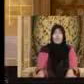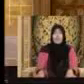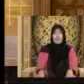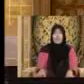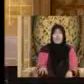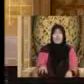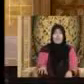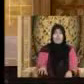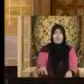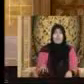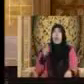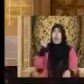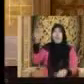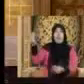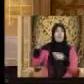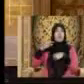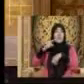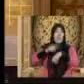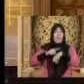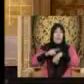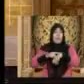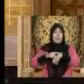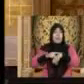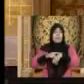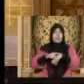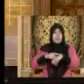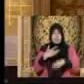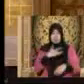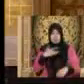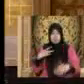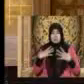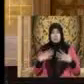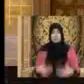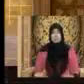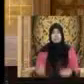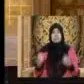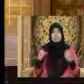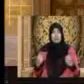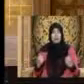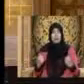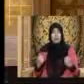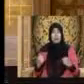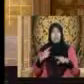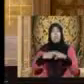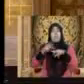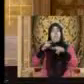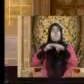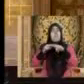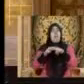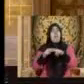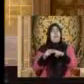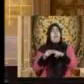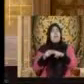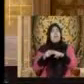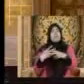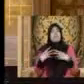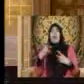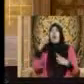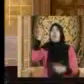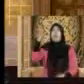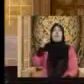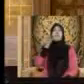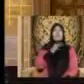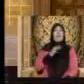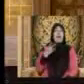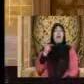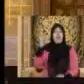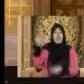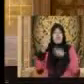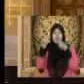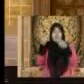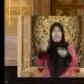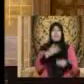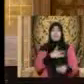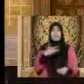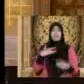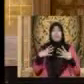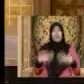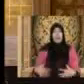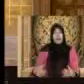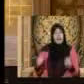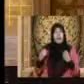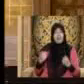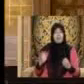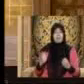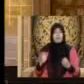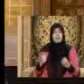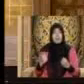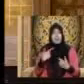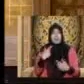مغبون فيهما كثير من الناس، الصحة والفراغ. نريد من أبنائنا وربي عز وجل يعطيهم الصحة أيضا أن يستفيدوا